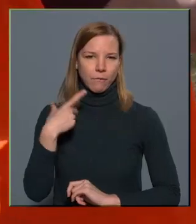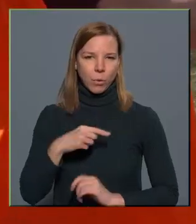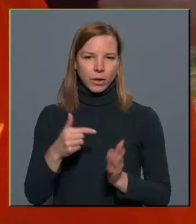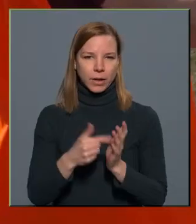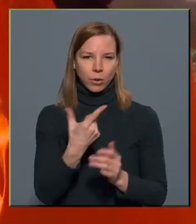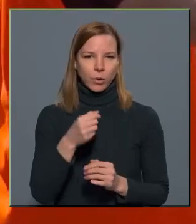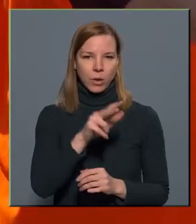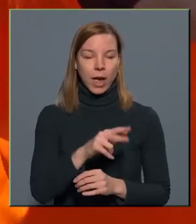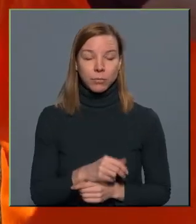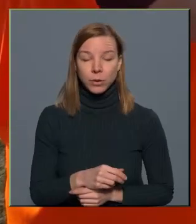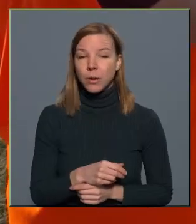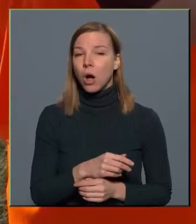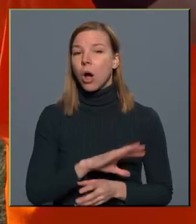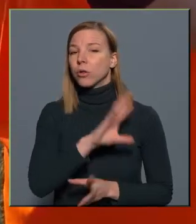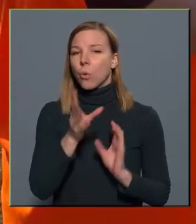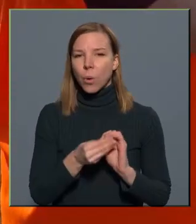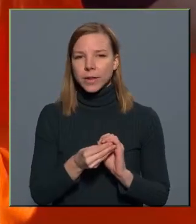mozdulj kőbányai programot.